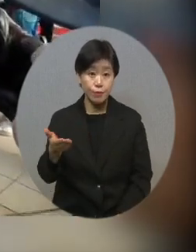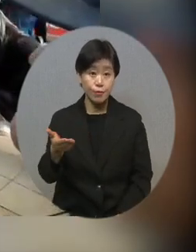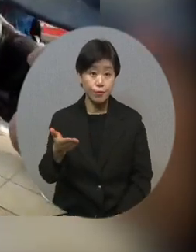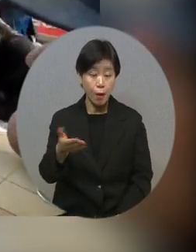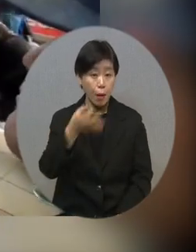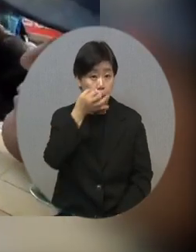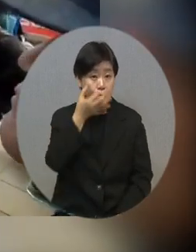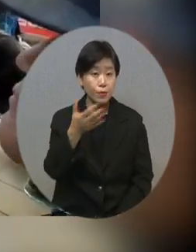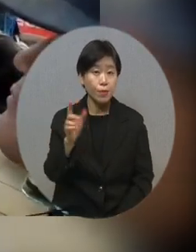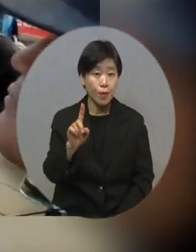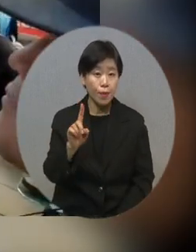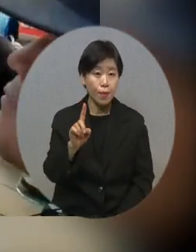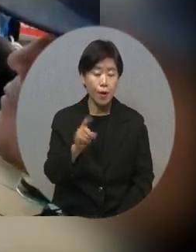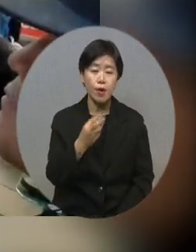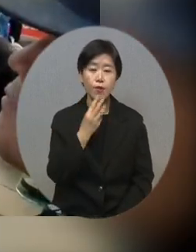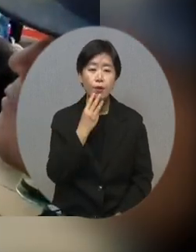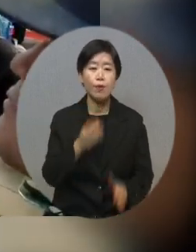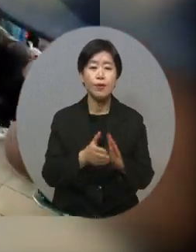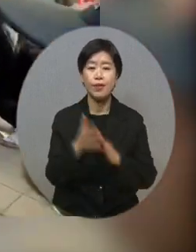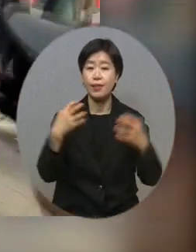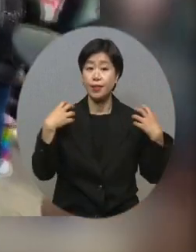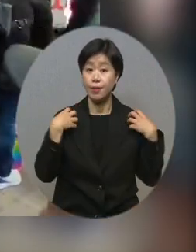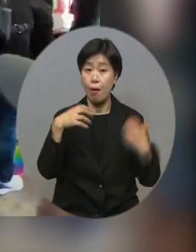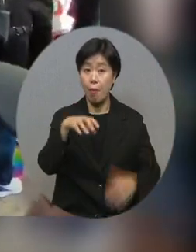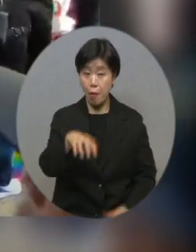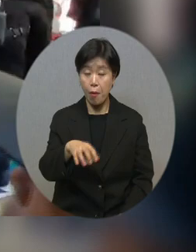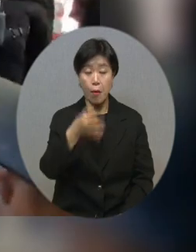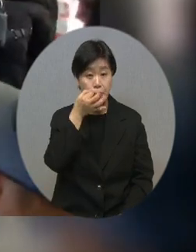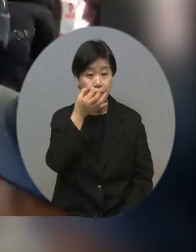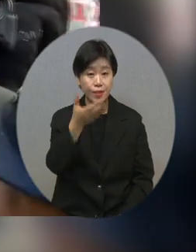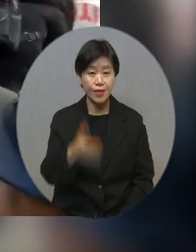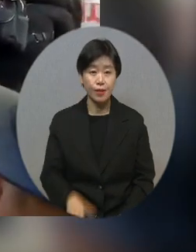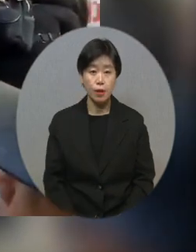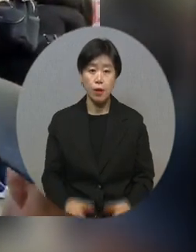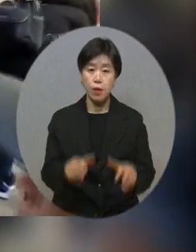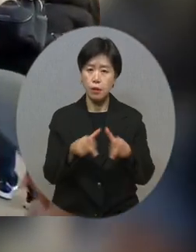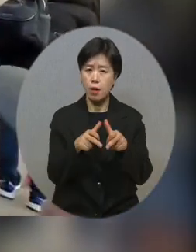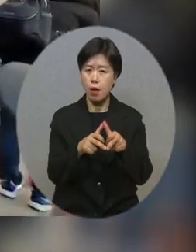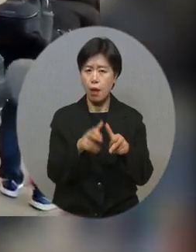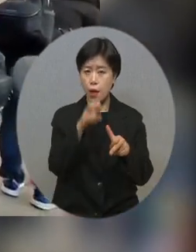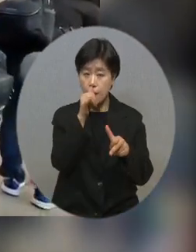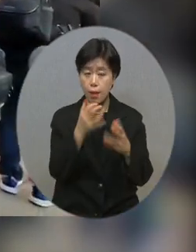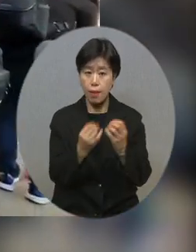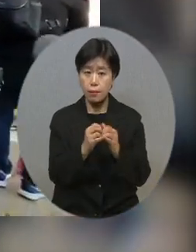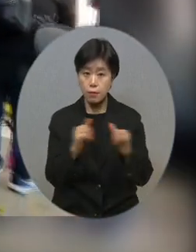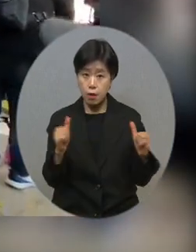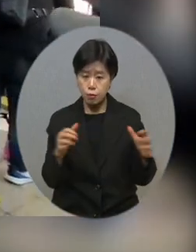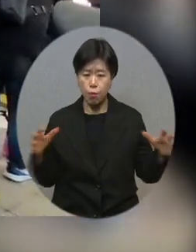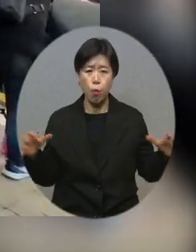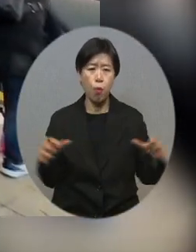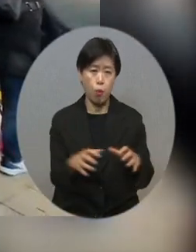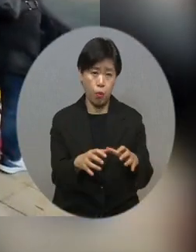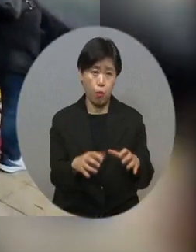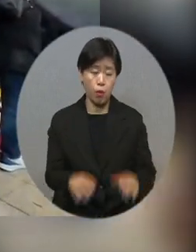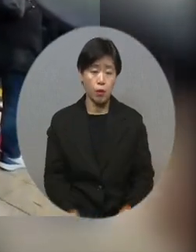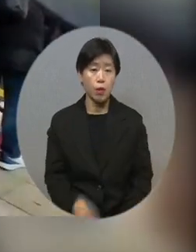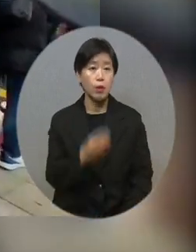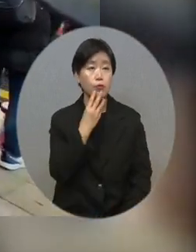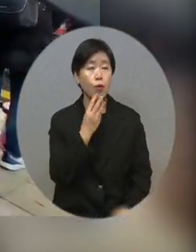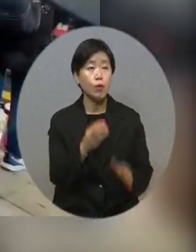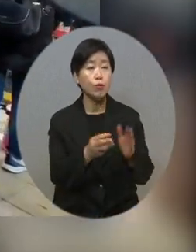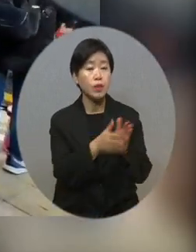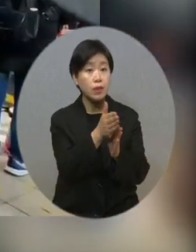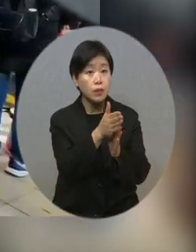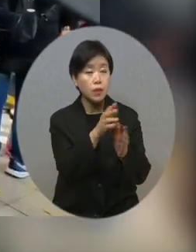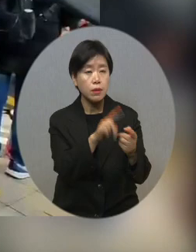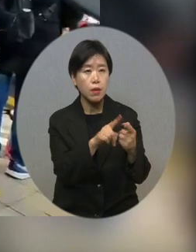앞으로 제가 왔습니다. 보시죠. 꿈이 있었어요. 많은 분들이 장애를 가진 많은 분들이 이곳을 보내서 서울시에게